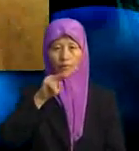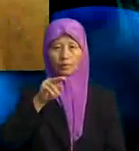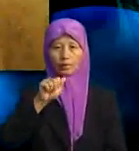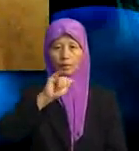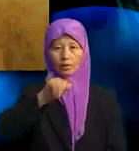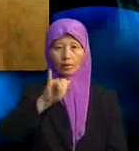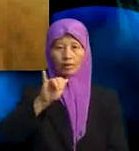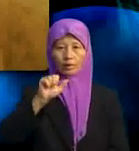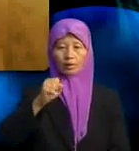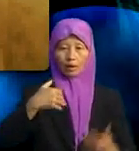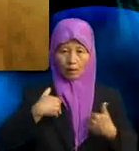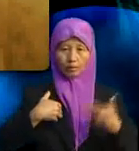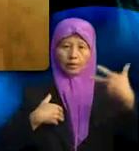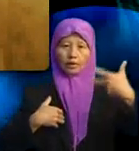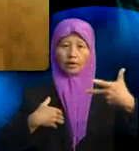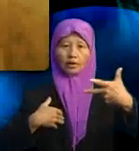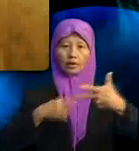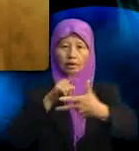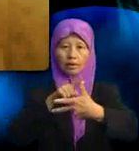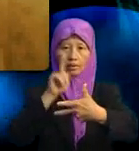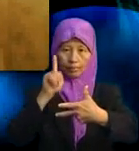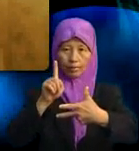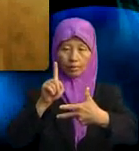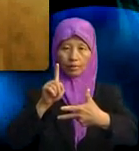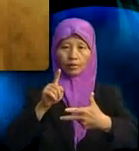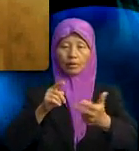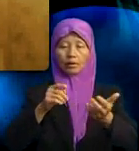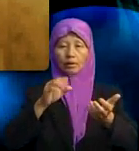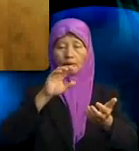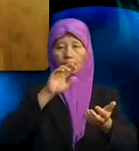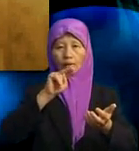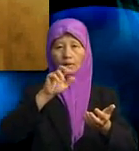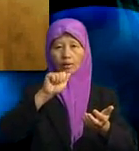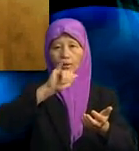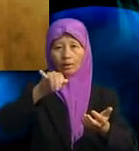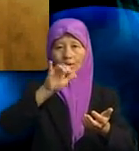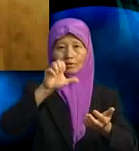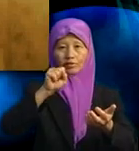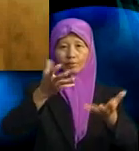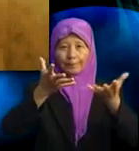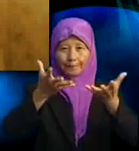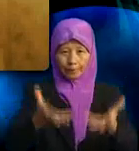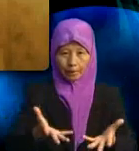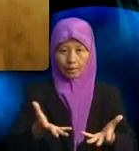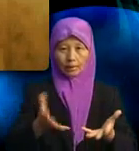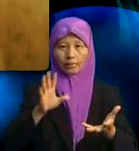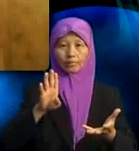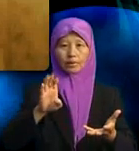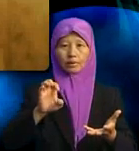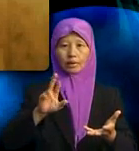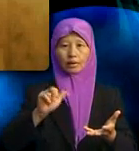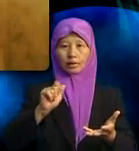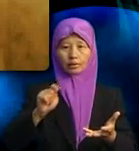Najis terbahagi kepada tiga bahagian. Pertama, najis mughallazah, iaitu najis